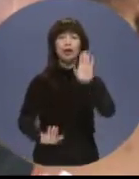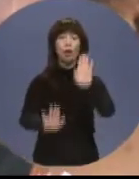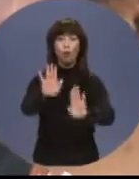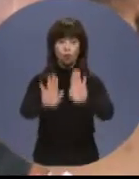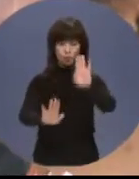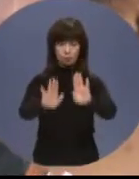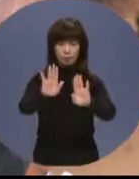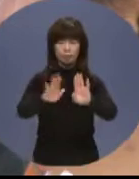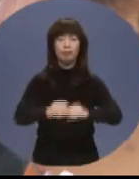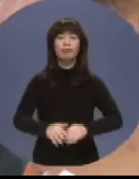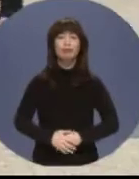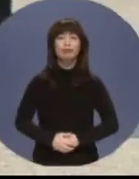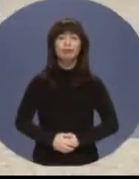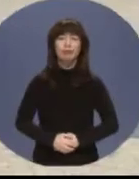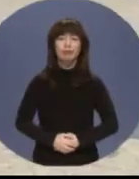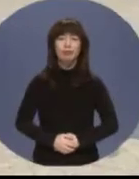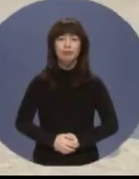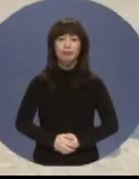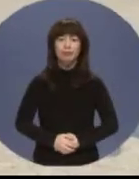でした。